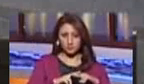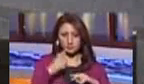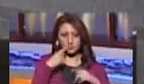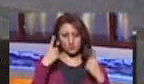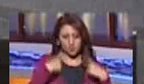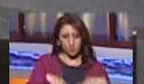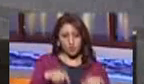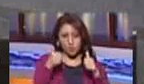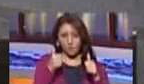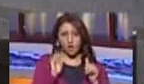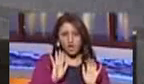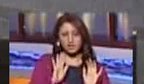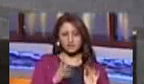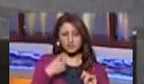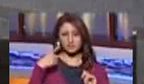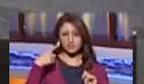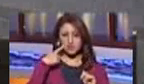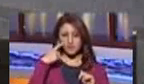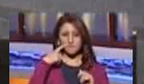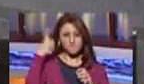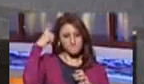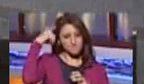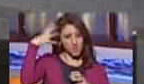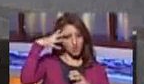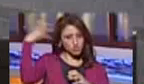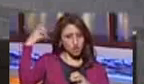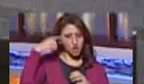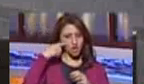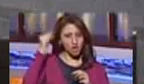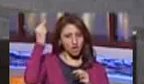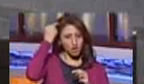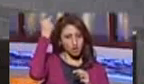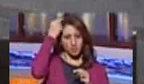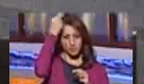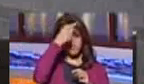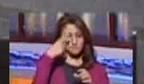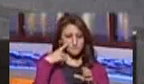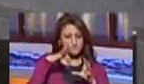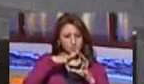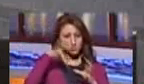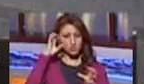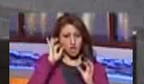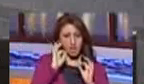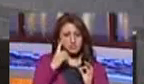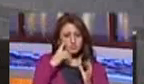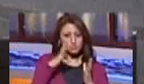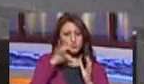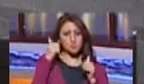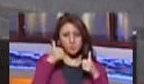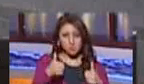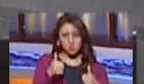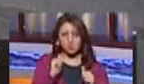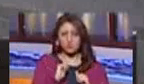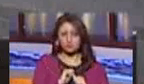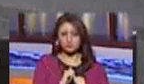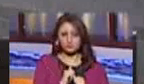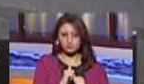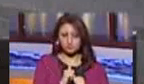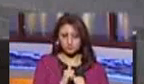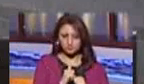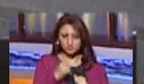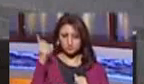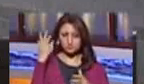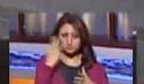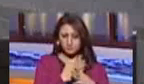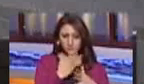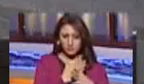الجسم. وعملنا له اشعه مقطعيه واشعه دوبلكس على الاوعيه الدمويه فسليمه لكن هو طبعا اكتر حاجه بيعاني